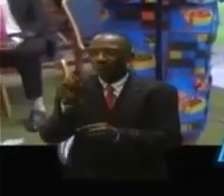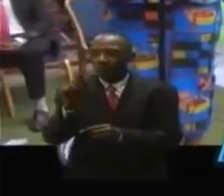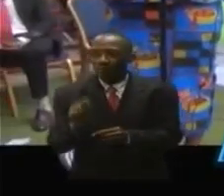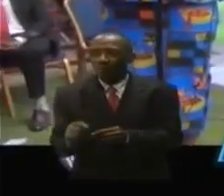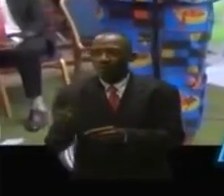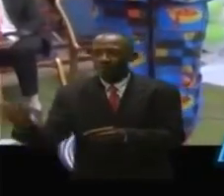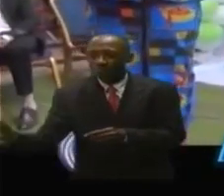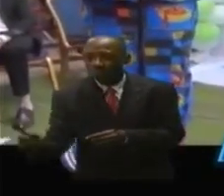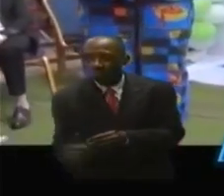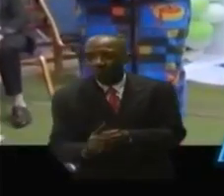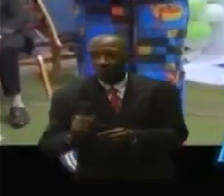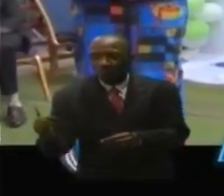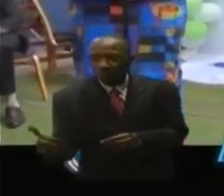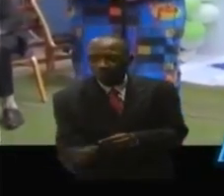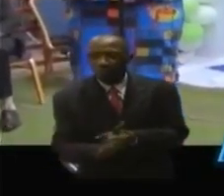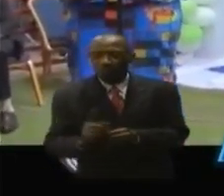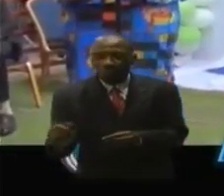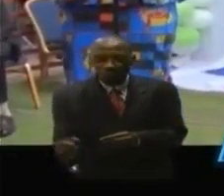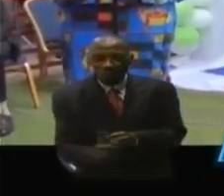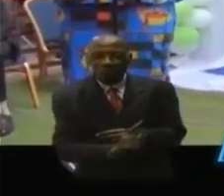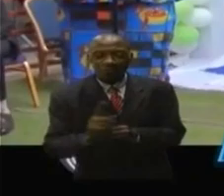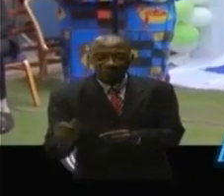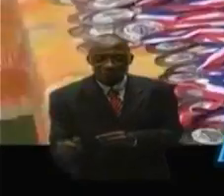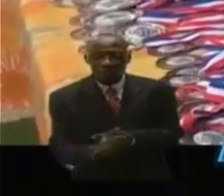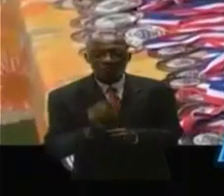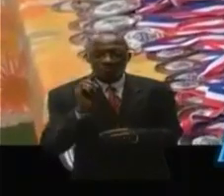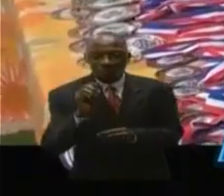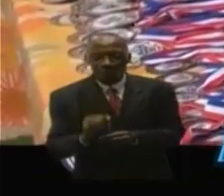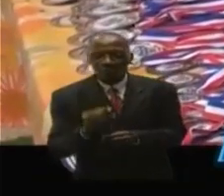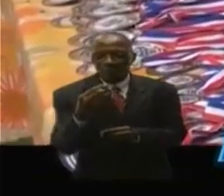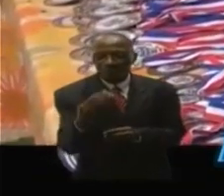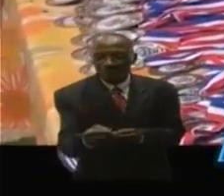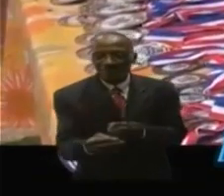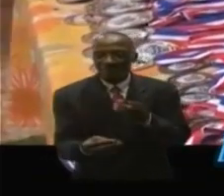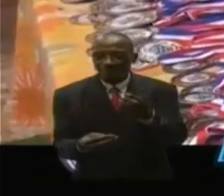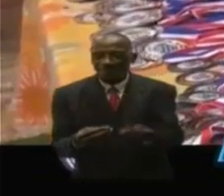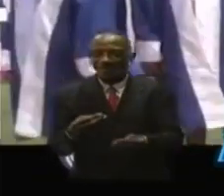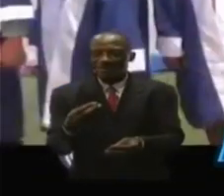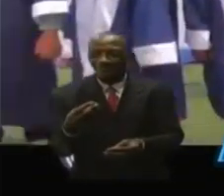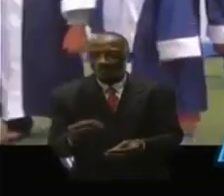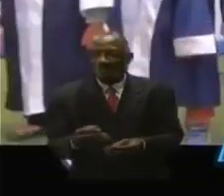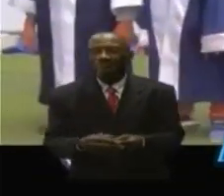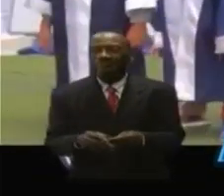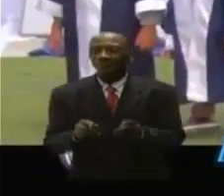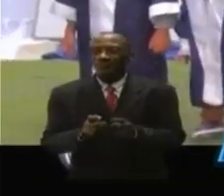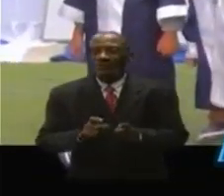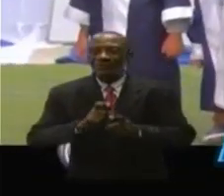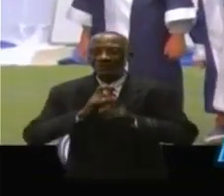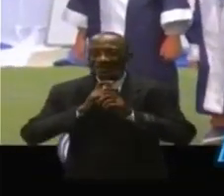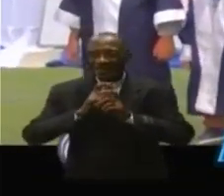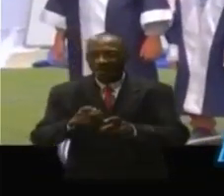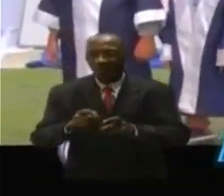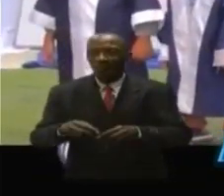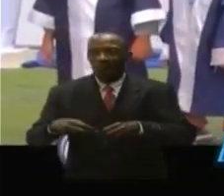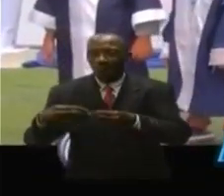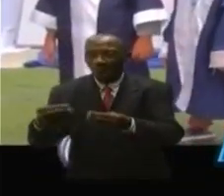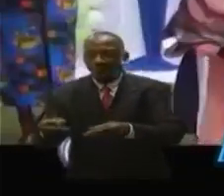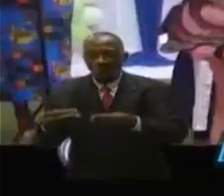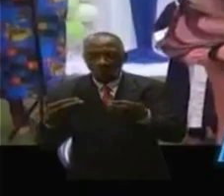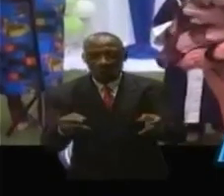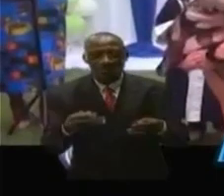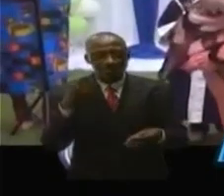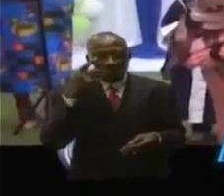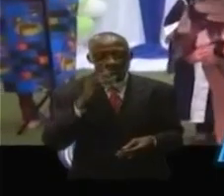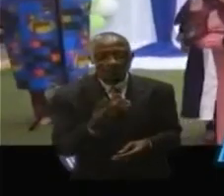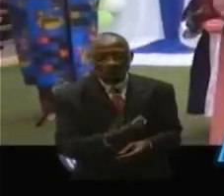lycée Malikia remet des trophées aux meilleurs élèves de chaque promotion et le médaille à ceux qui ont satisfait à la grande